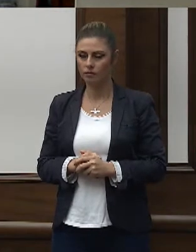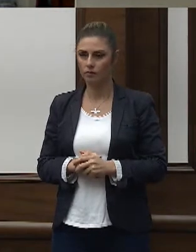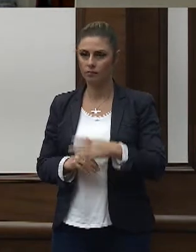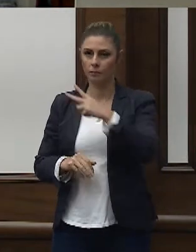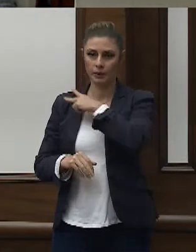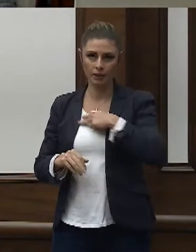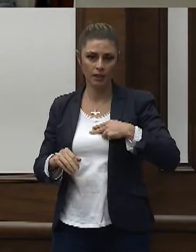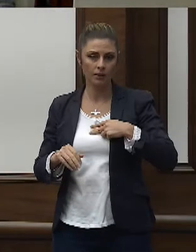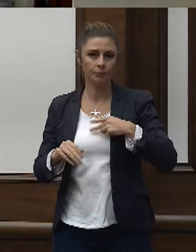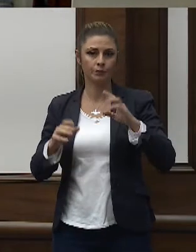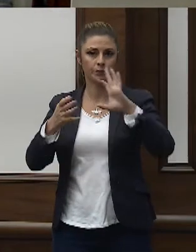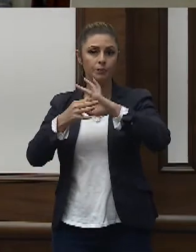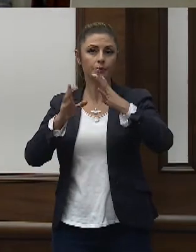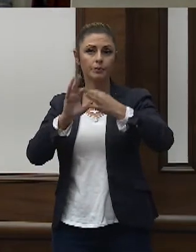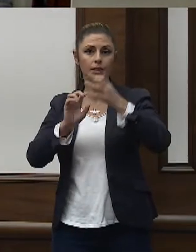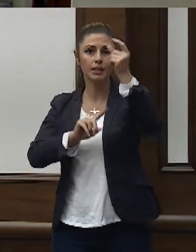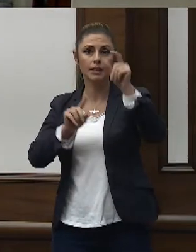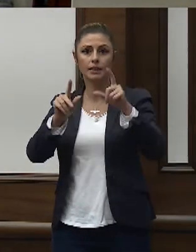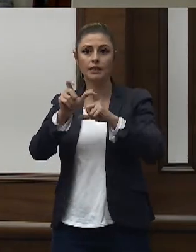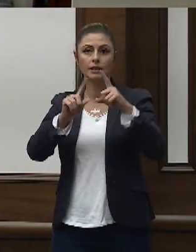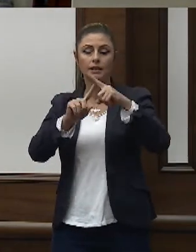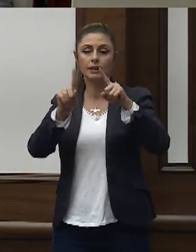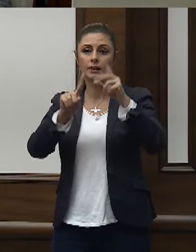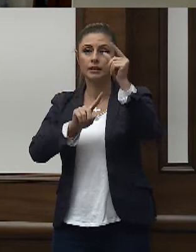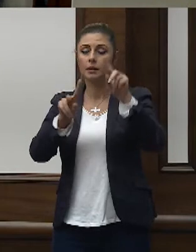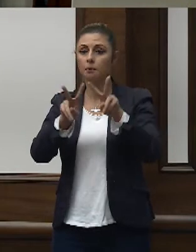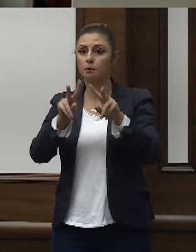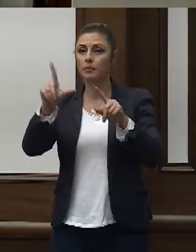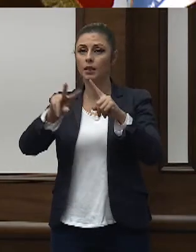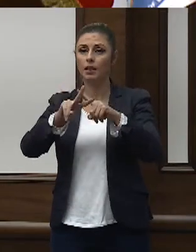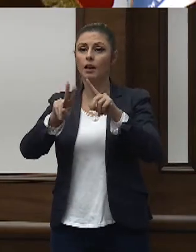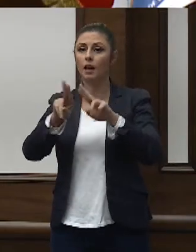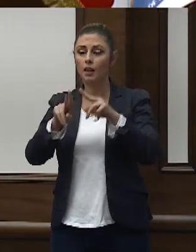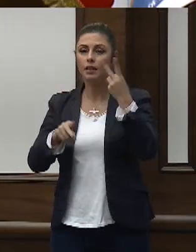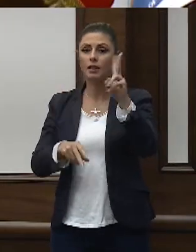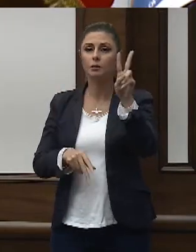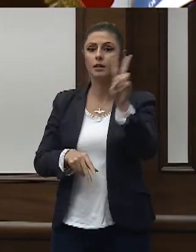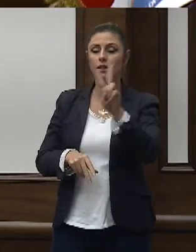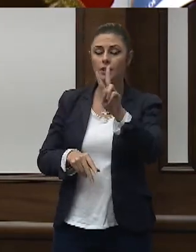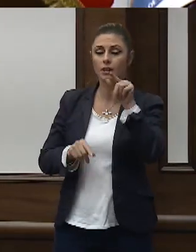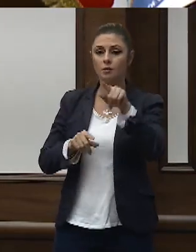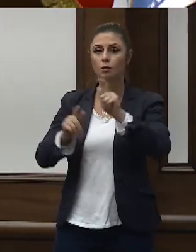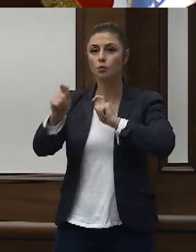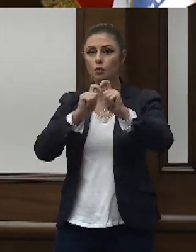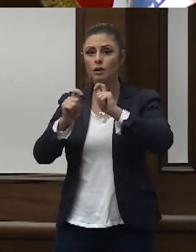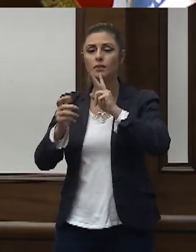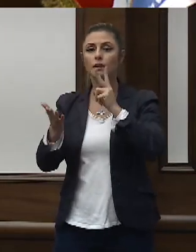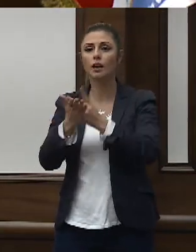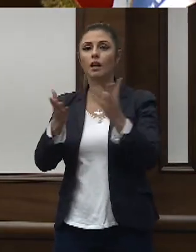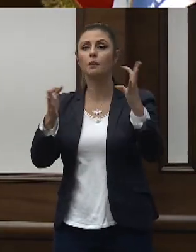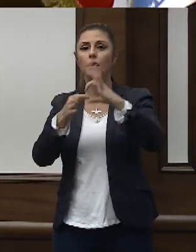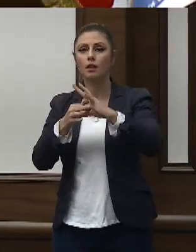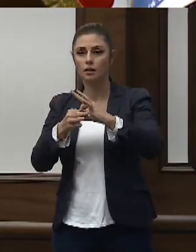Belediyemiz Emlak ve İstimlak Müdürlüğü'nün 2020 yılı mali yılı liman hizmet bedeli gelir tarifesinin müzakeresi ve karara